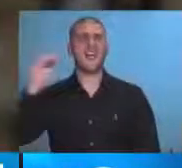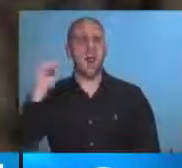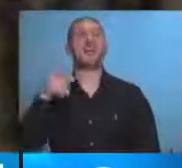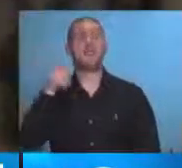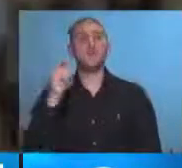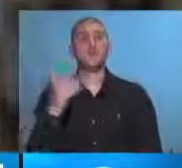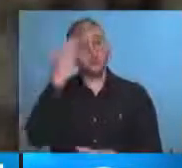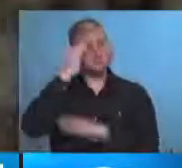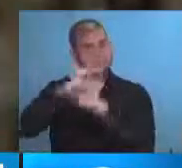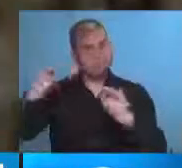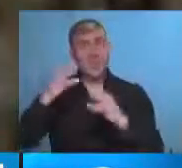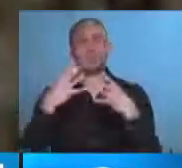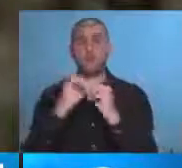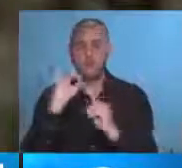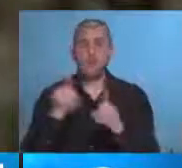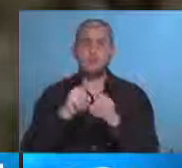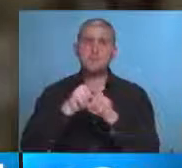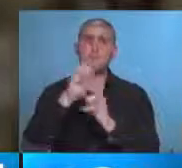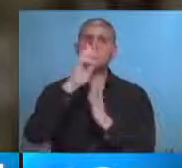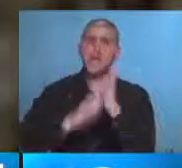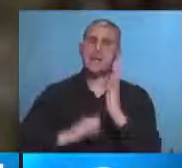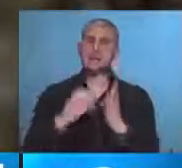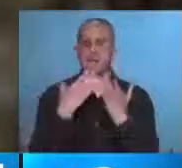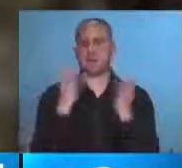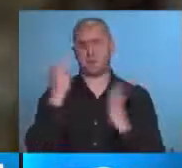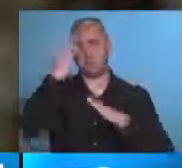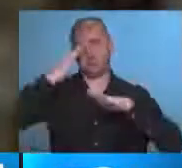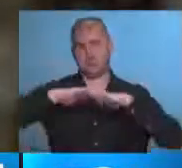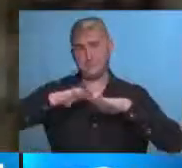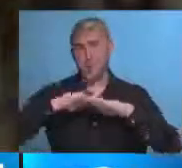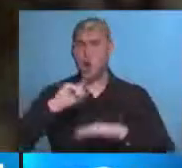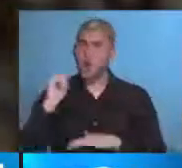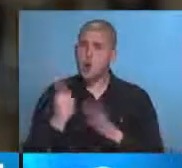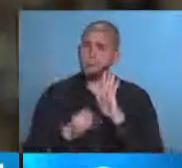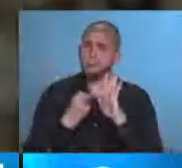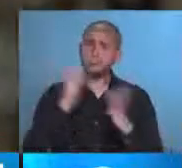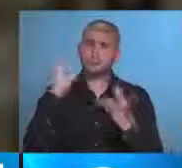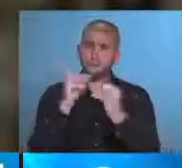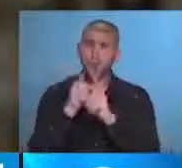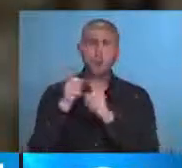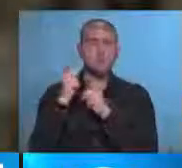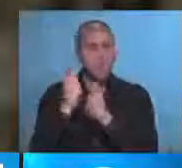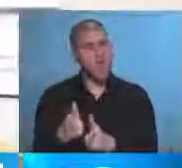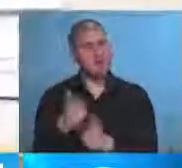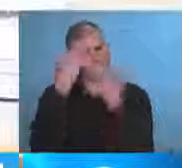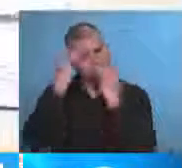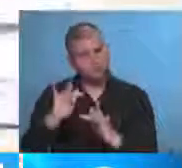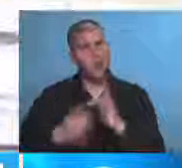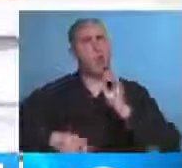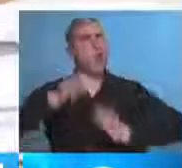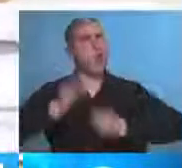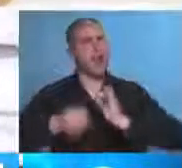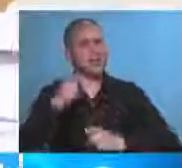מעביר להם ולמשפחותיהם איזשהו מכתב פתוח, מזכיר את כל הפעמים שנלחם בשבילם כעורך דין,